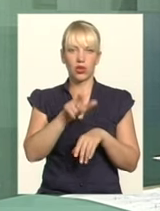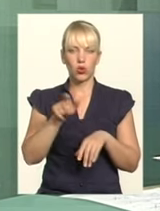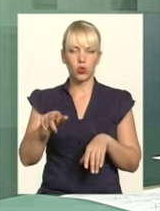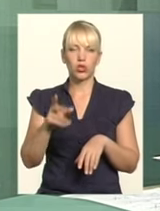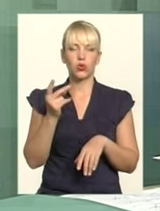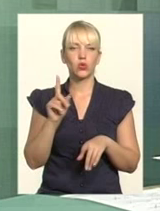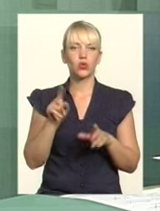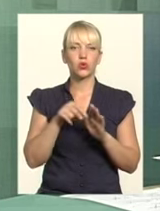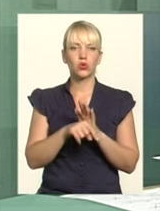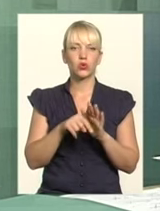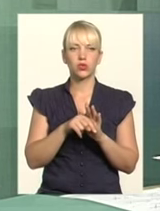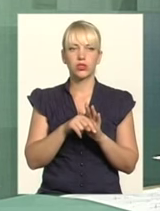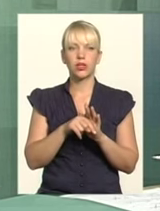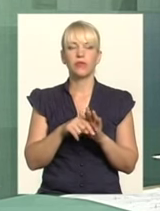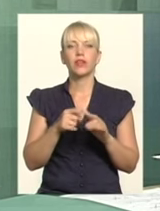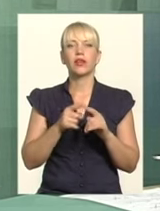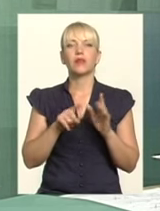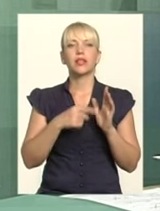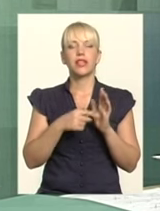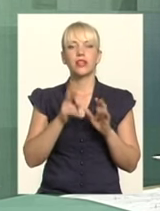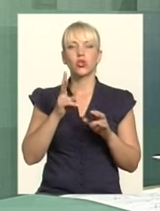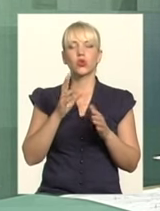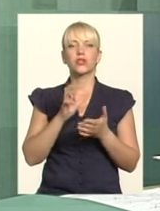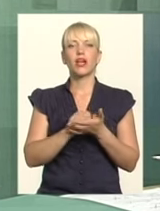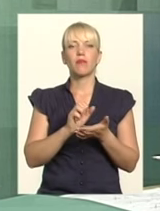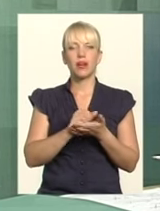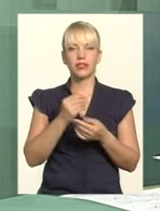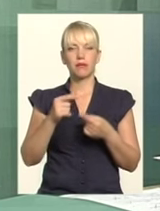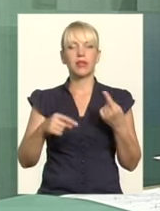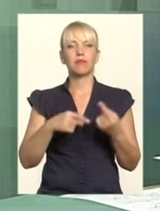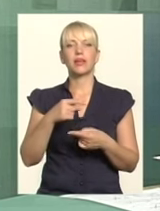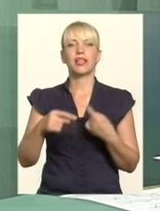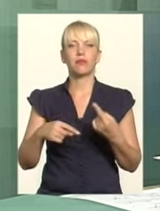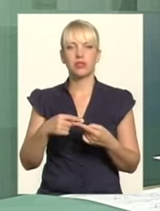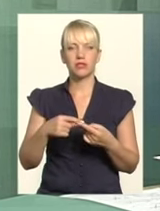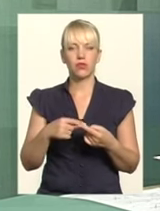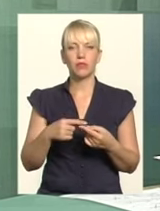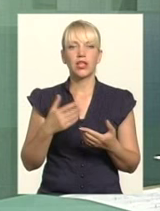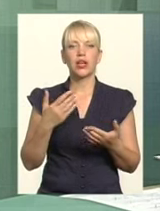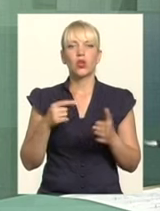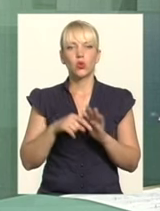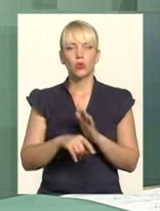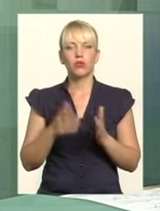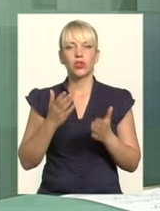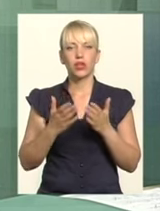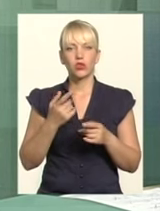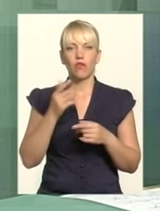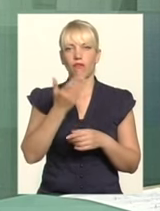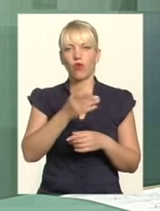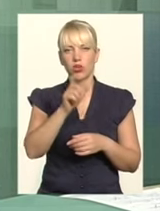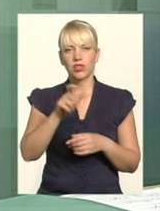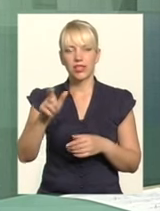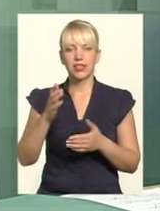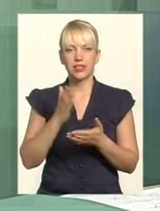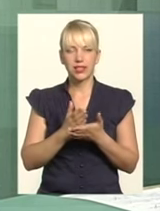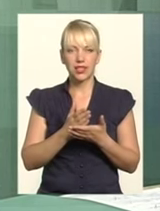що стосується, ви задали питання, які займаються суб'єкти підприємницької діяльності. Тобто, теж, якщо вони є суб'єкти підприємницької